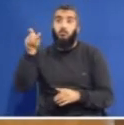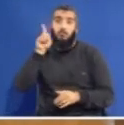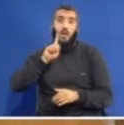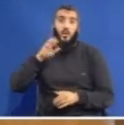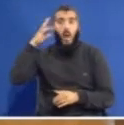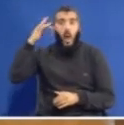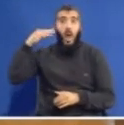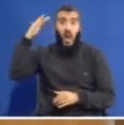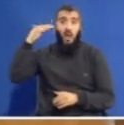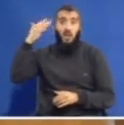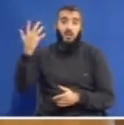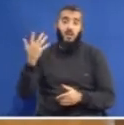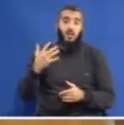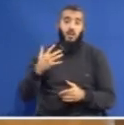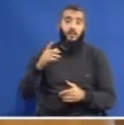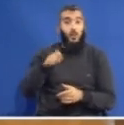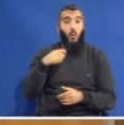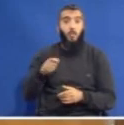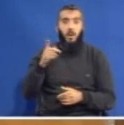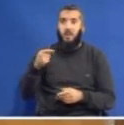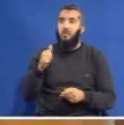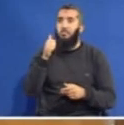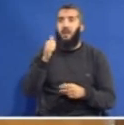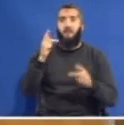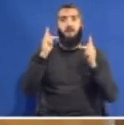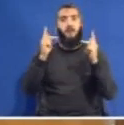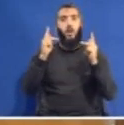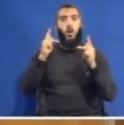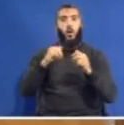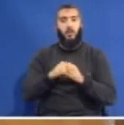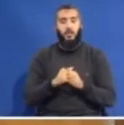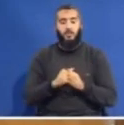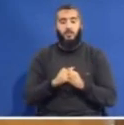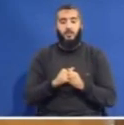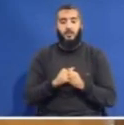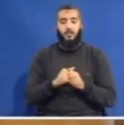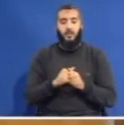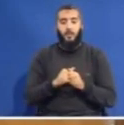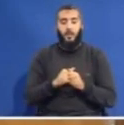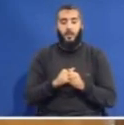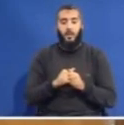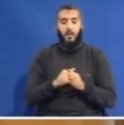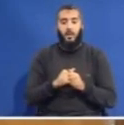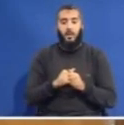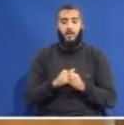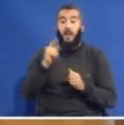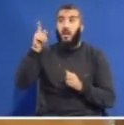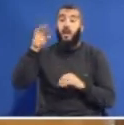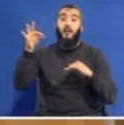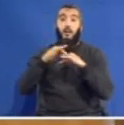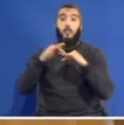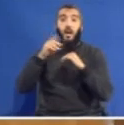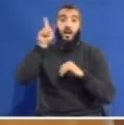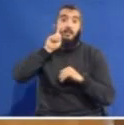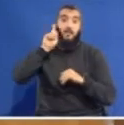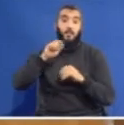الهم، فهذا من نبلها أيضا، هذا من كرم أخلاقها، أن تأخذ يعني أن